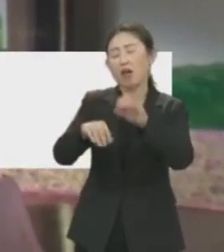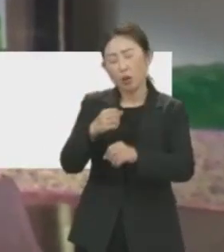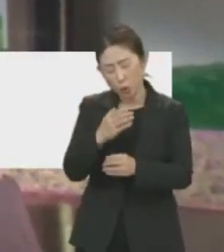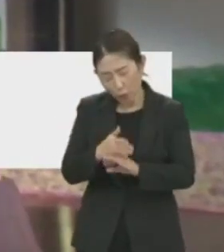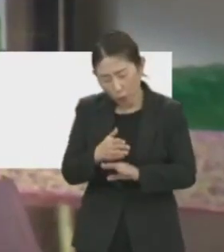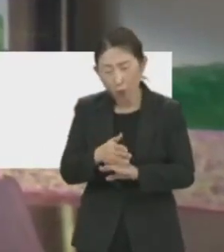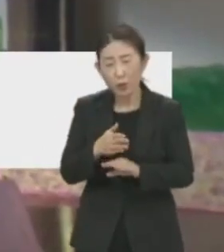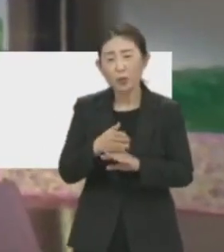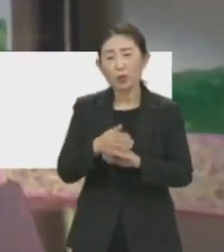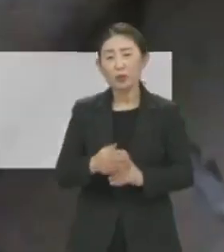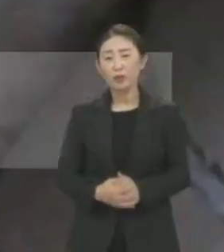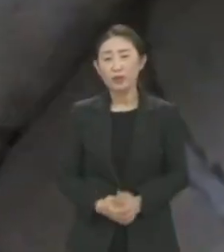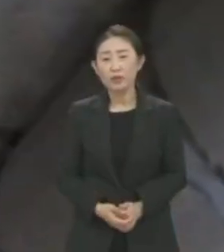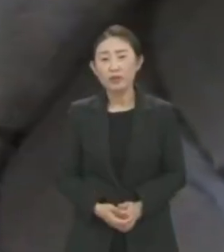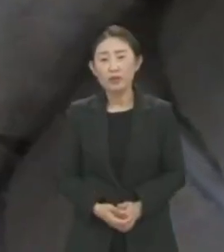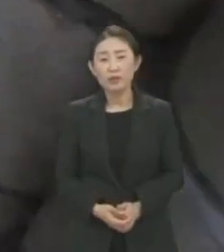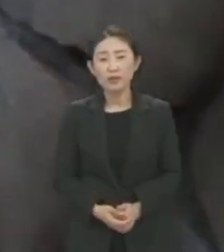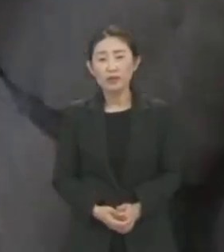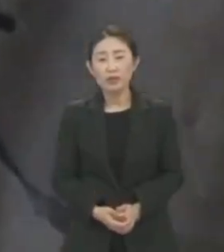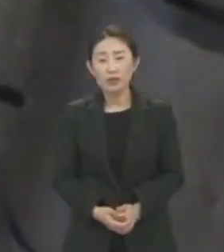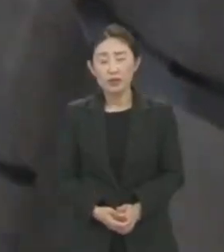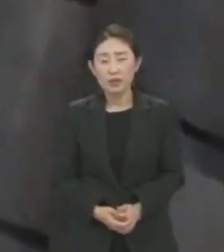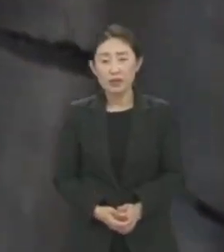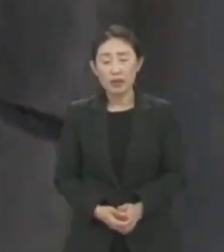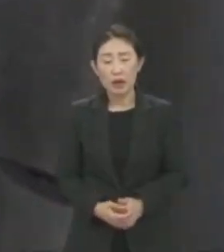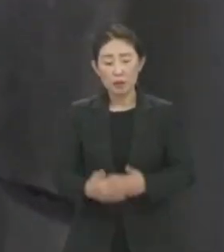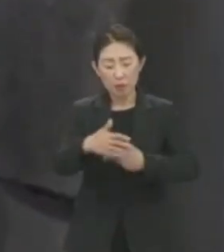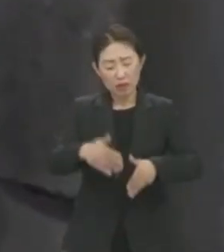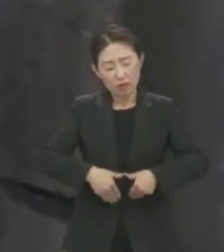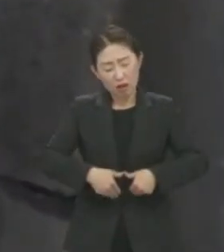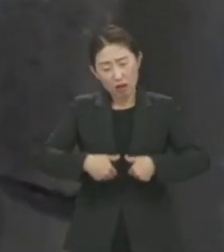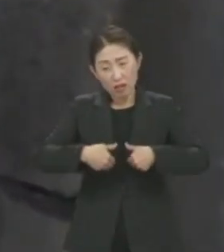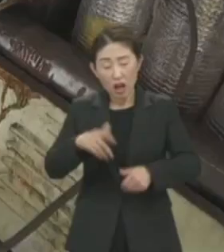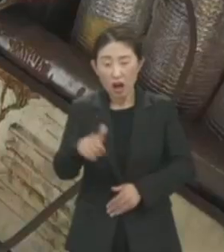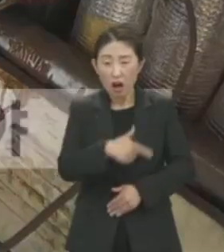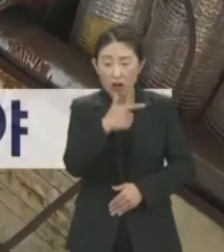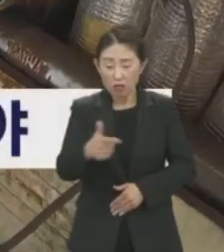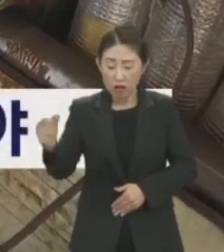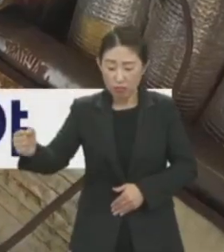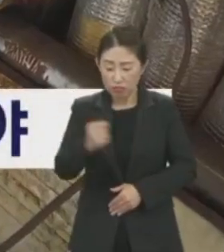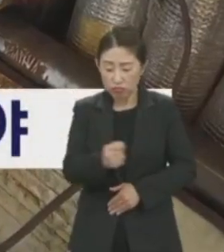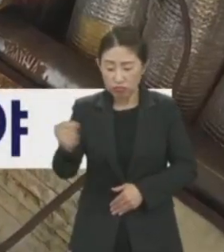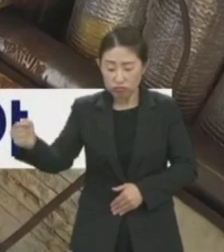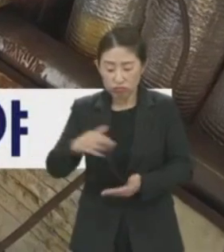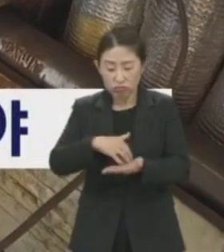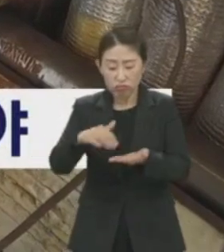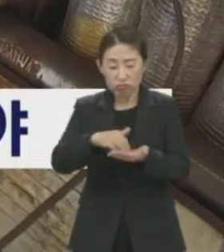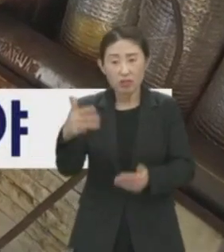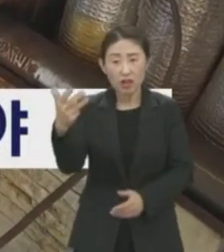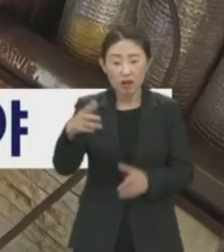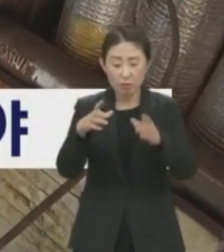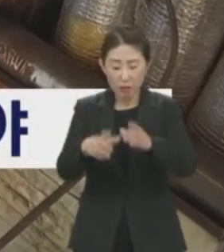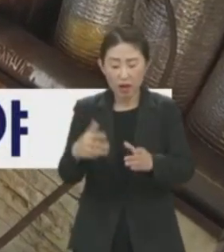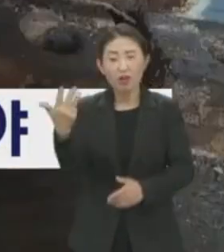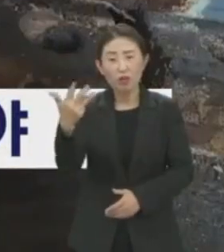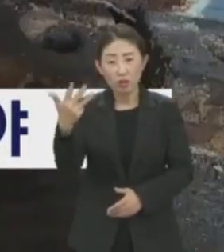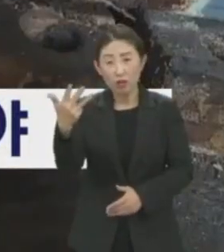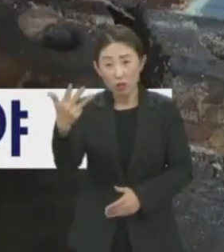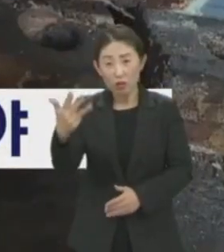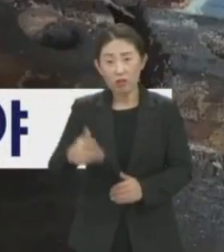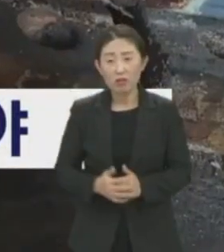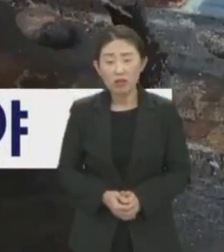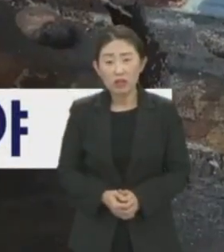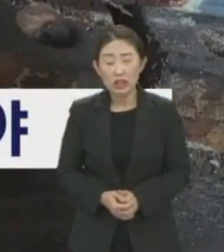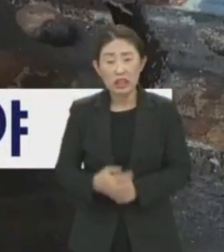너무 고맙게 살아요. 집안 온기를 유지하기 위해 하루에 필요한 연탄은 최소 8장 남짓. 해가